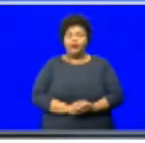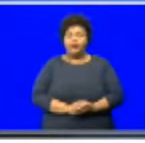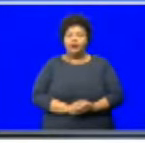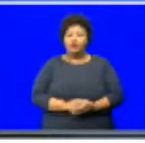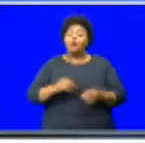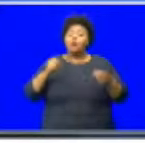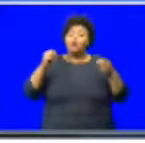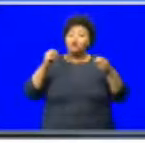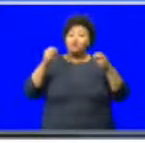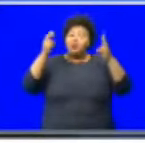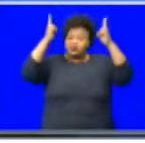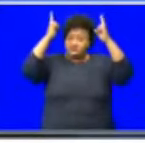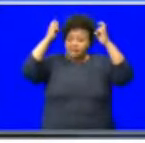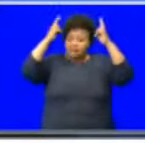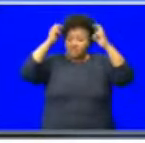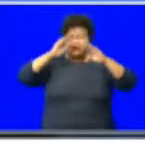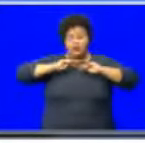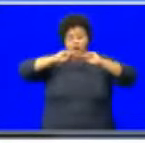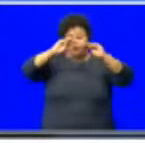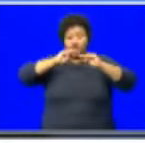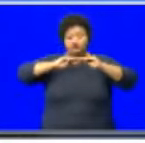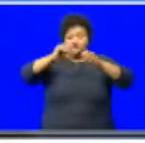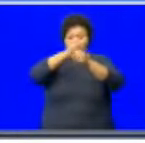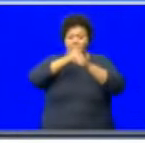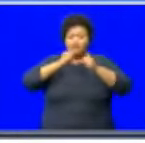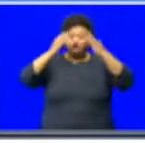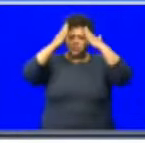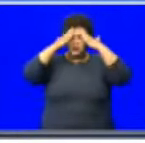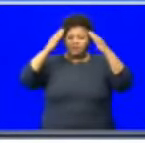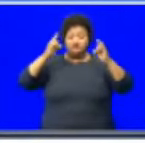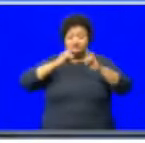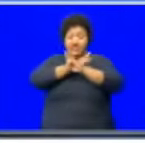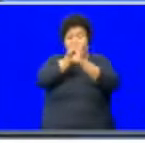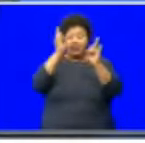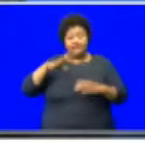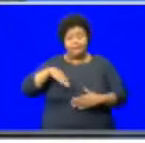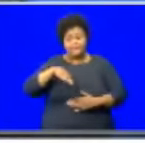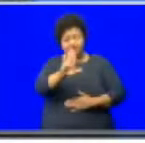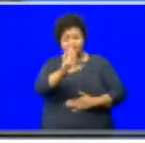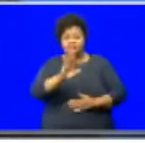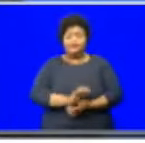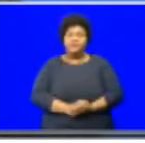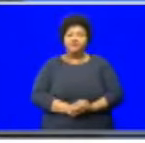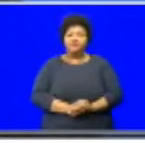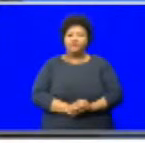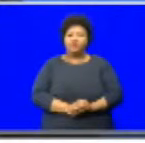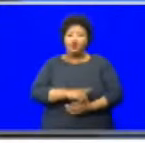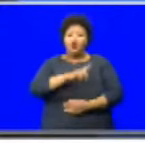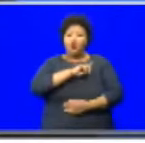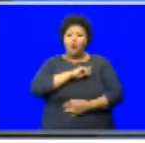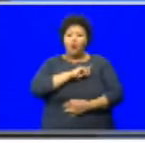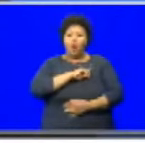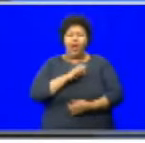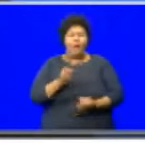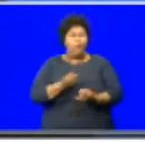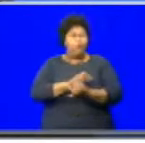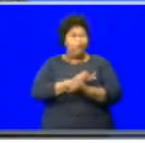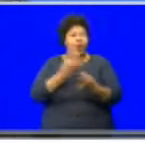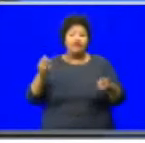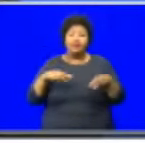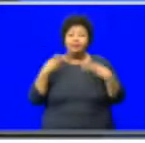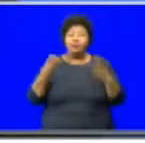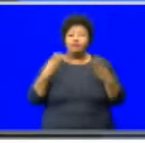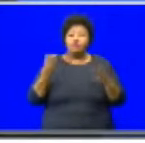list. La ma course in psychology because angathi bangakhi le bang approach ako mina